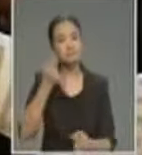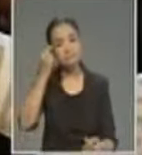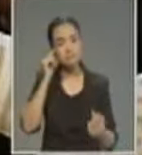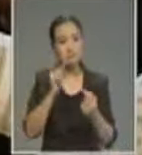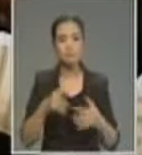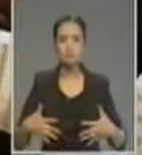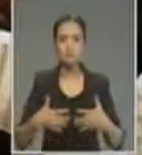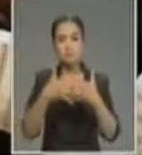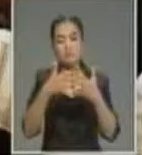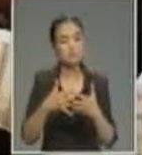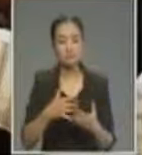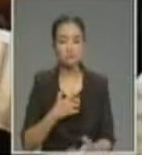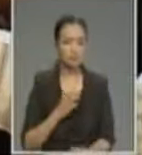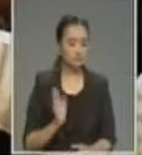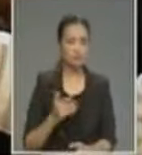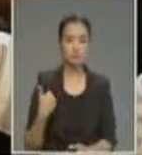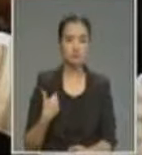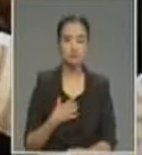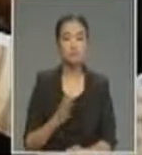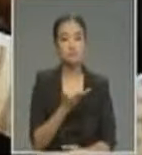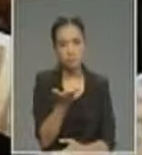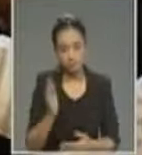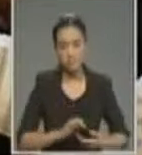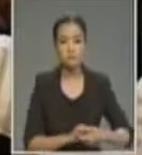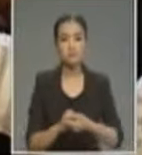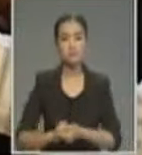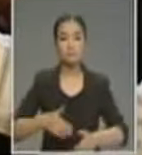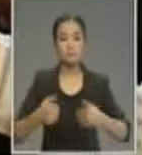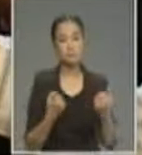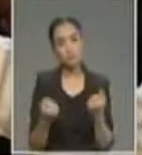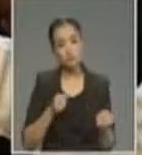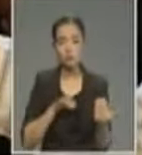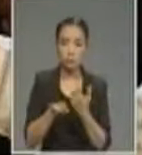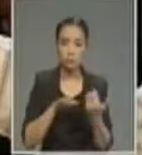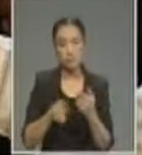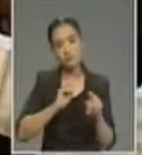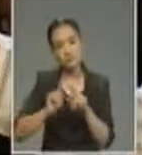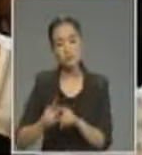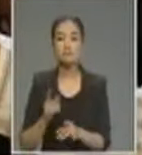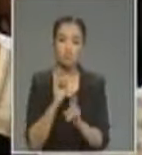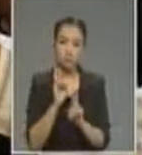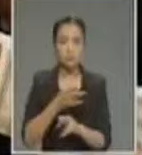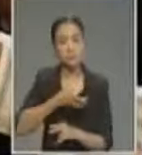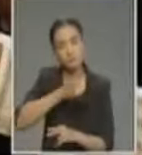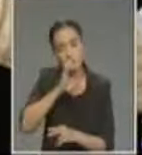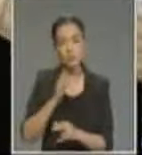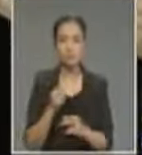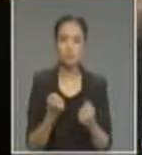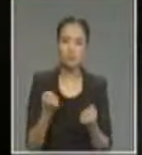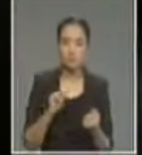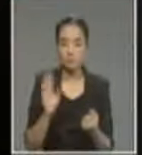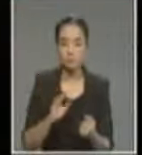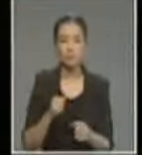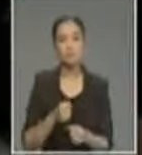อุบัติเหตุค่ะเพราะว่าไม่อยากให้เกิดขึ้นขอความร่วมมือประชาชนนะคะให้ใช้รถใช้ถนนอย่างระมัดระวังไม่ดื่มสุราไม่ขับรถเร็วหากทำ